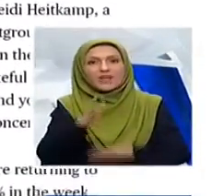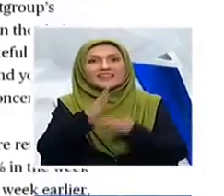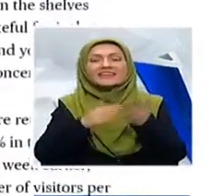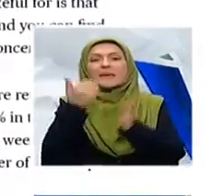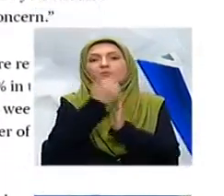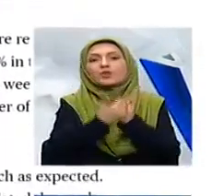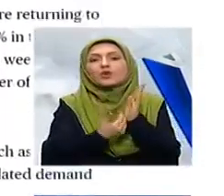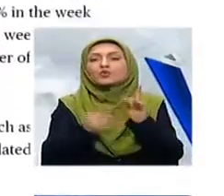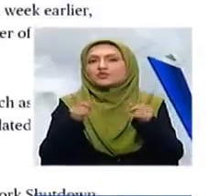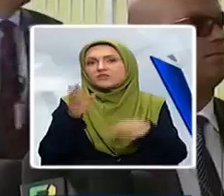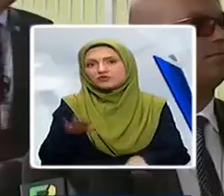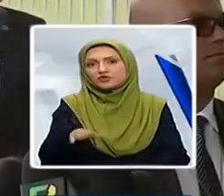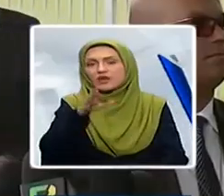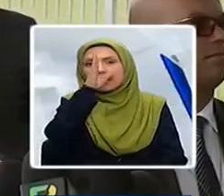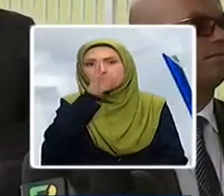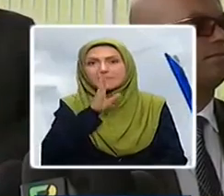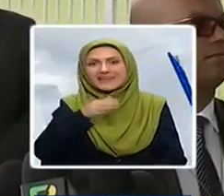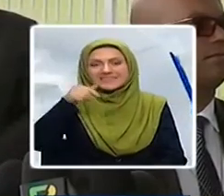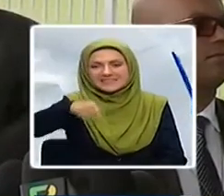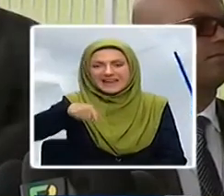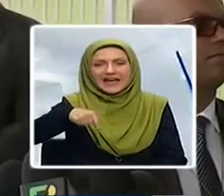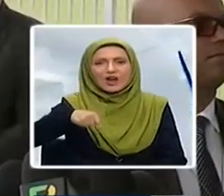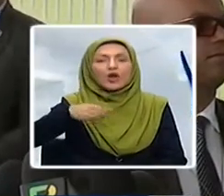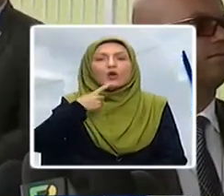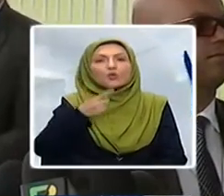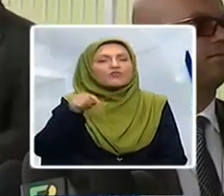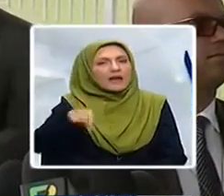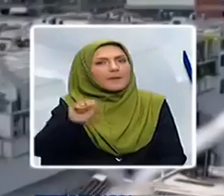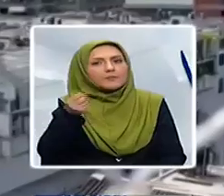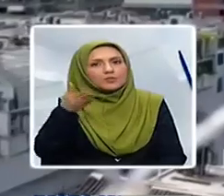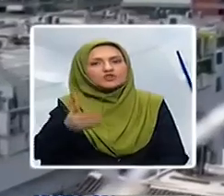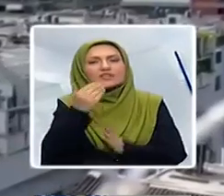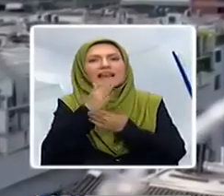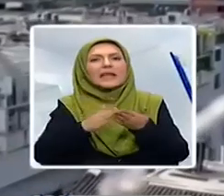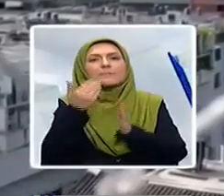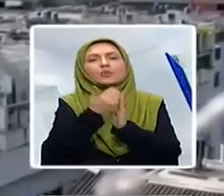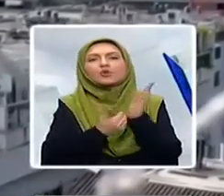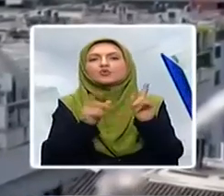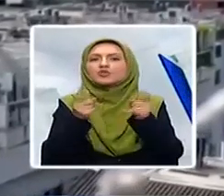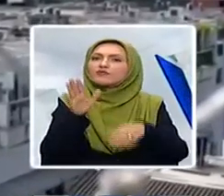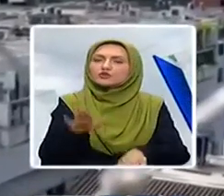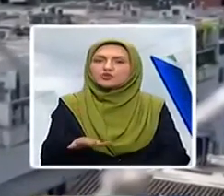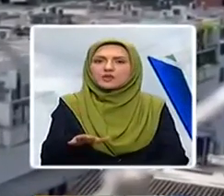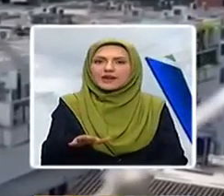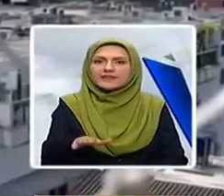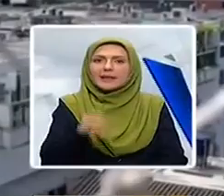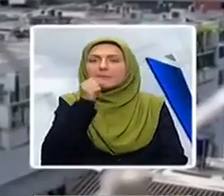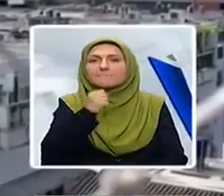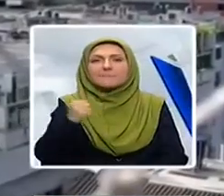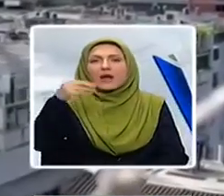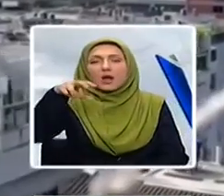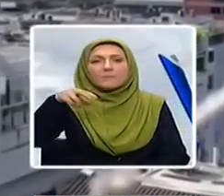قرار گرفته. برزیل هم در آمریکای جنوبی با همین مشکل دست و پنجه نرم می‌کند. مقامات وزارت بهداشت برزیل